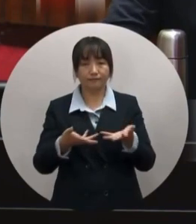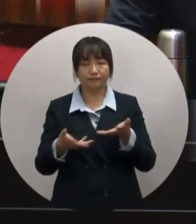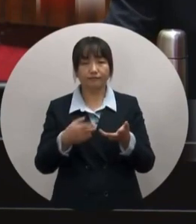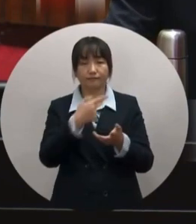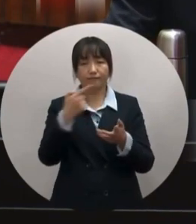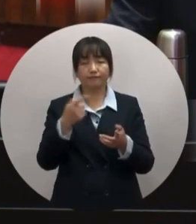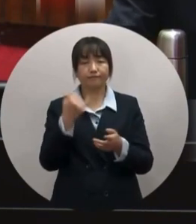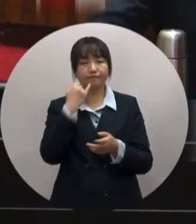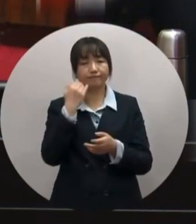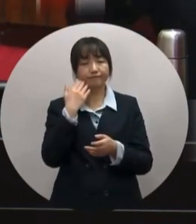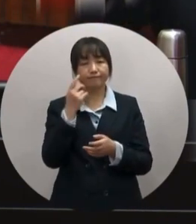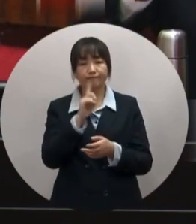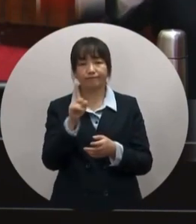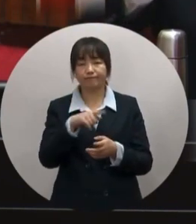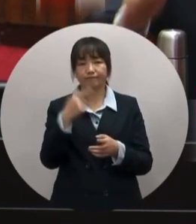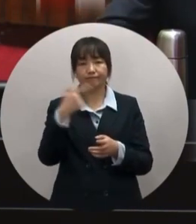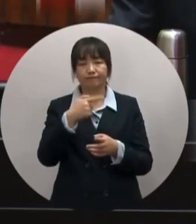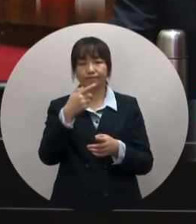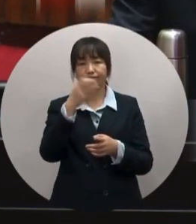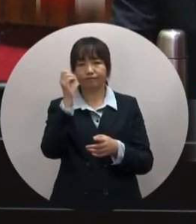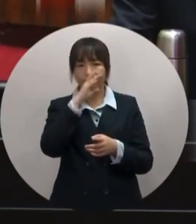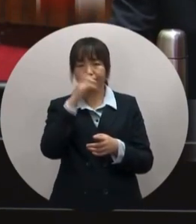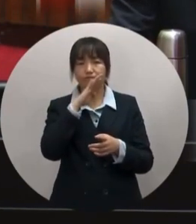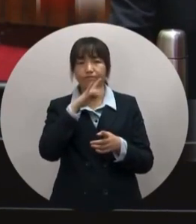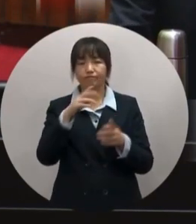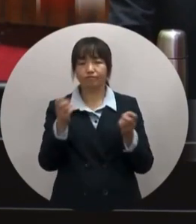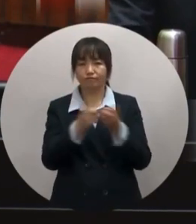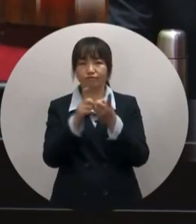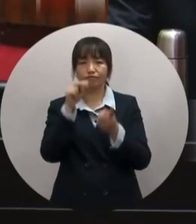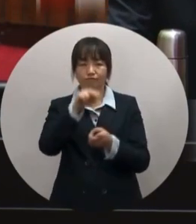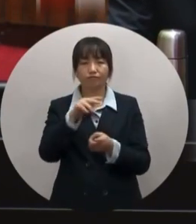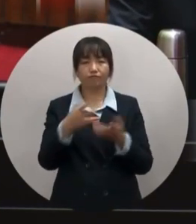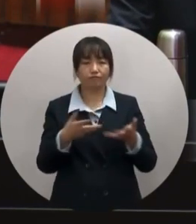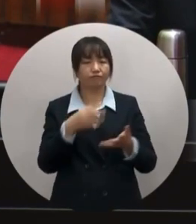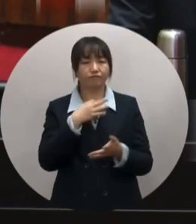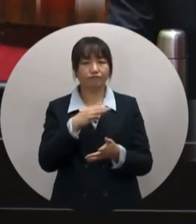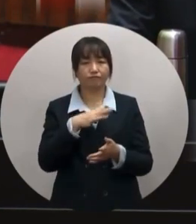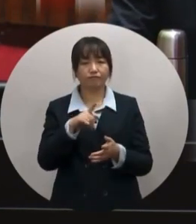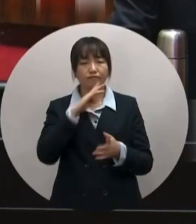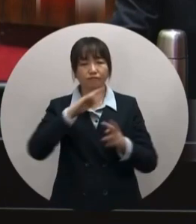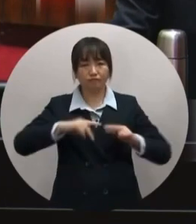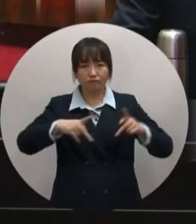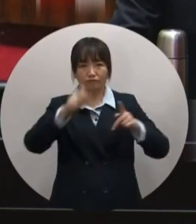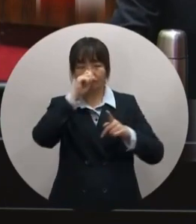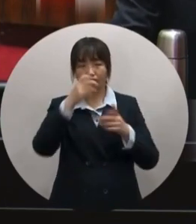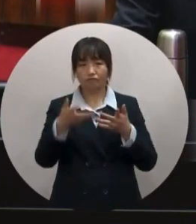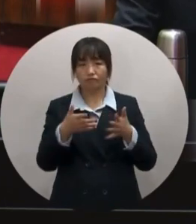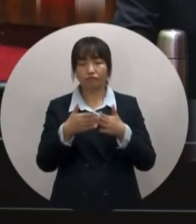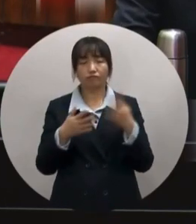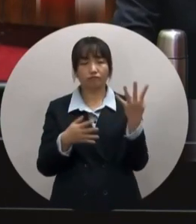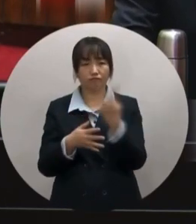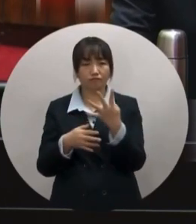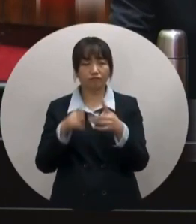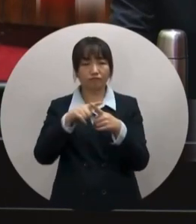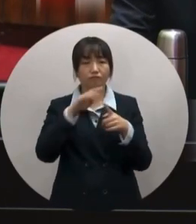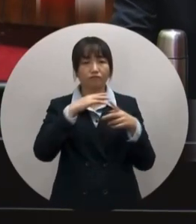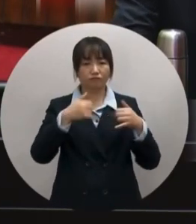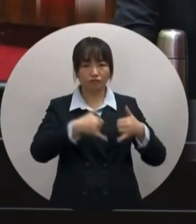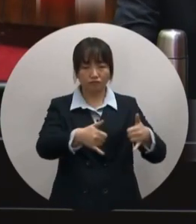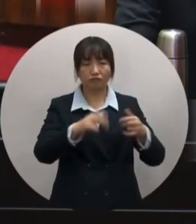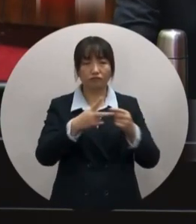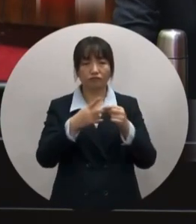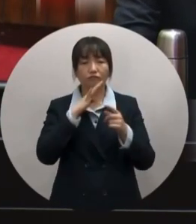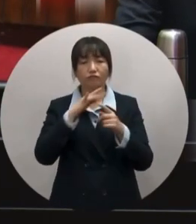最敢遺憾因為這是最不值得的悲劇那交通要改善四個面向交通工程